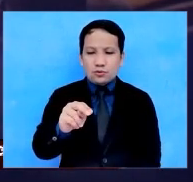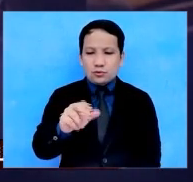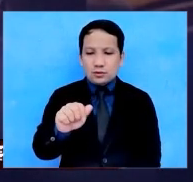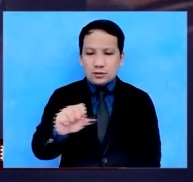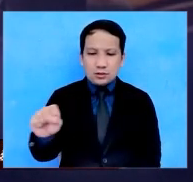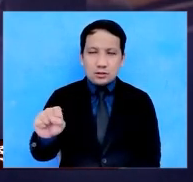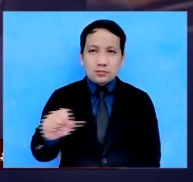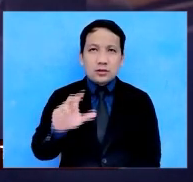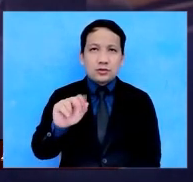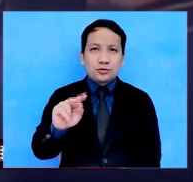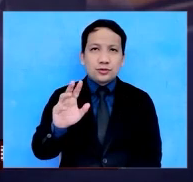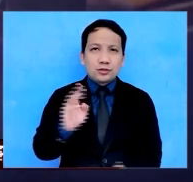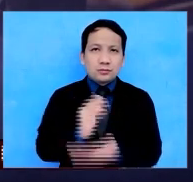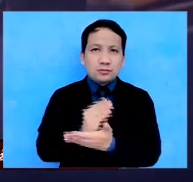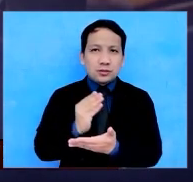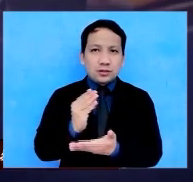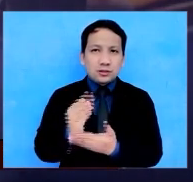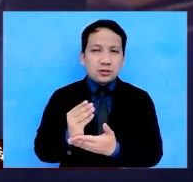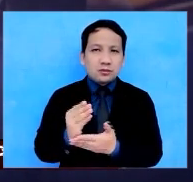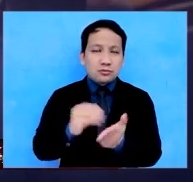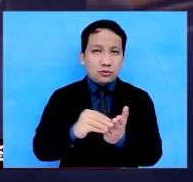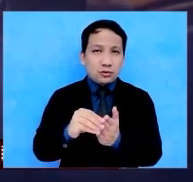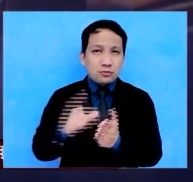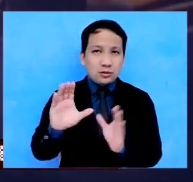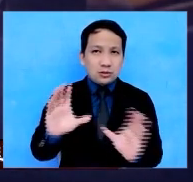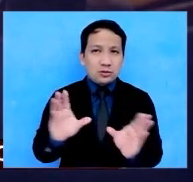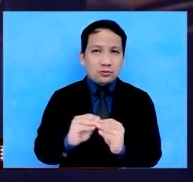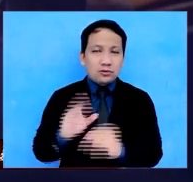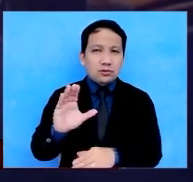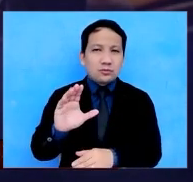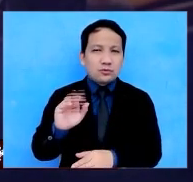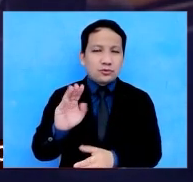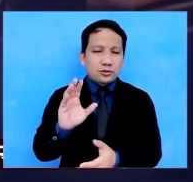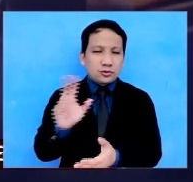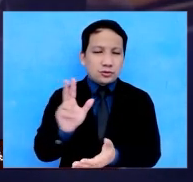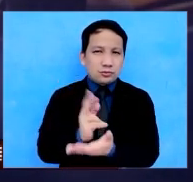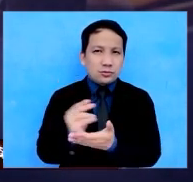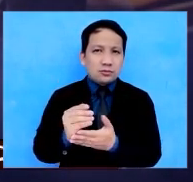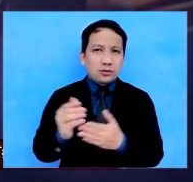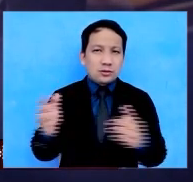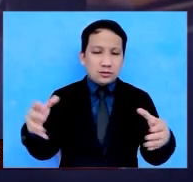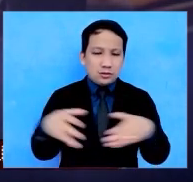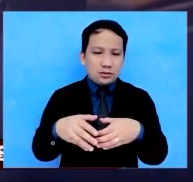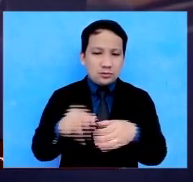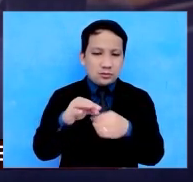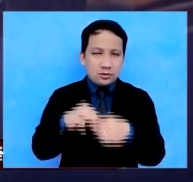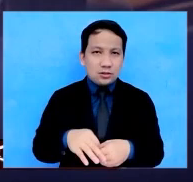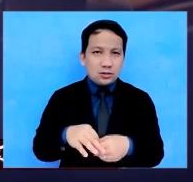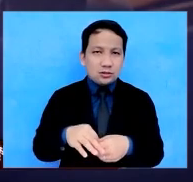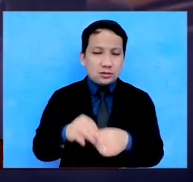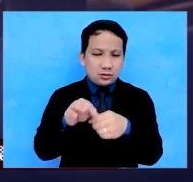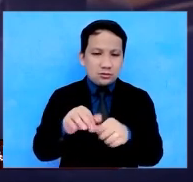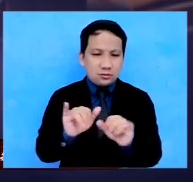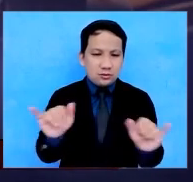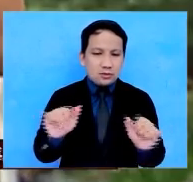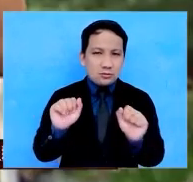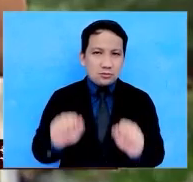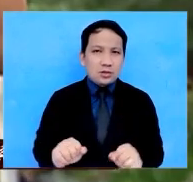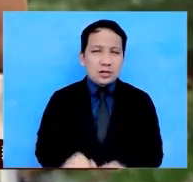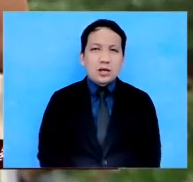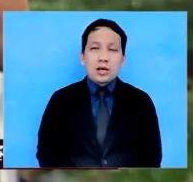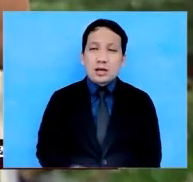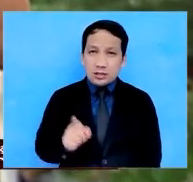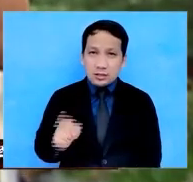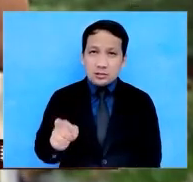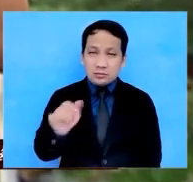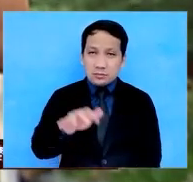billion pesos at pwede pang bumaba sa 30 million pesos kapag isinabay ang plebisito sa eleksyon. Pero giit ng ilan